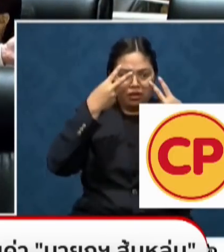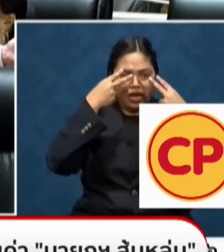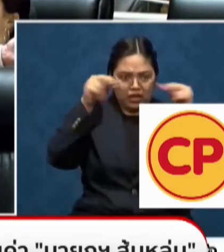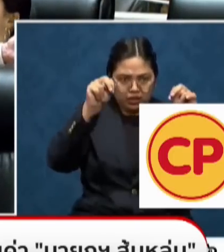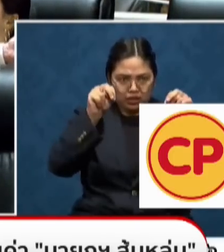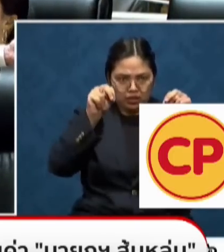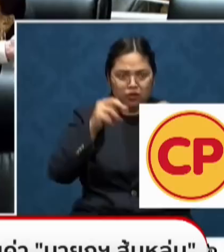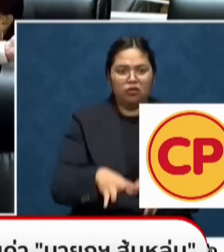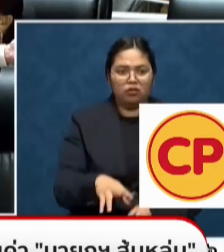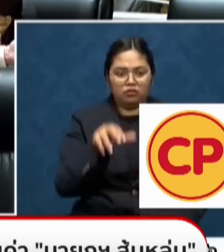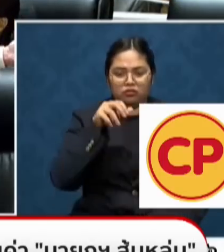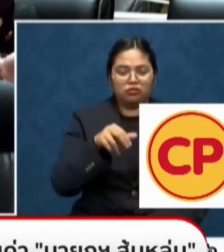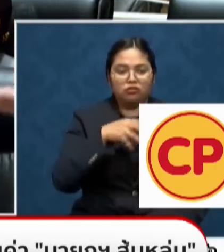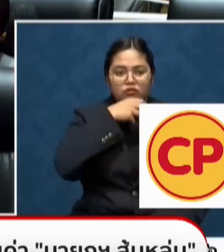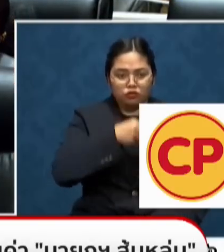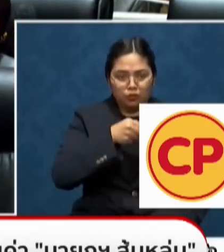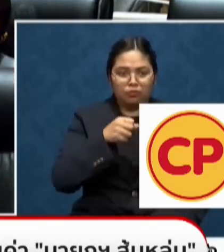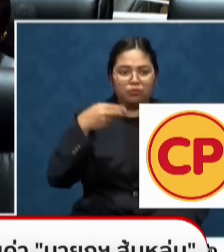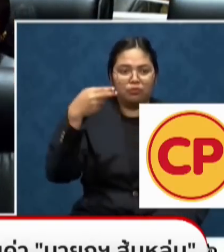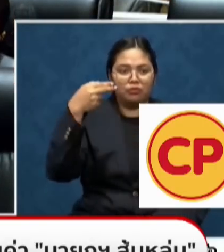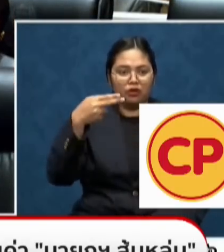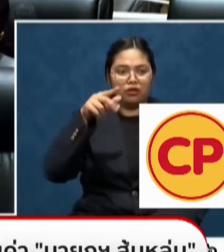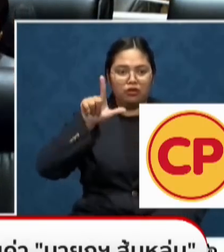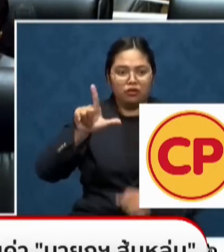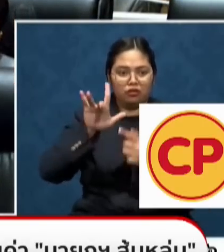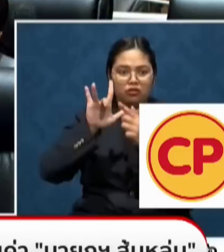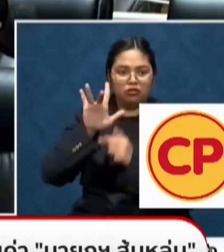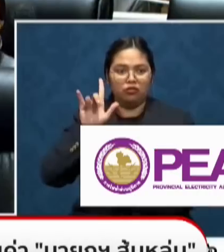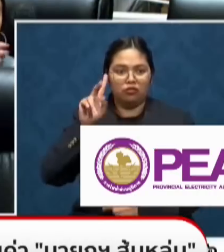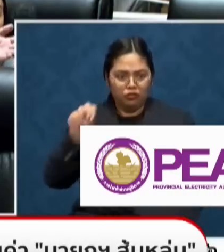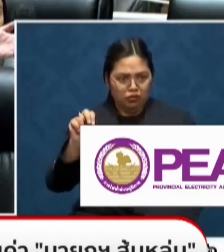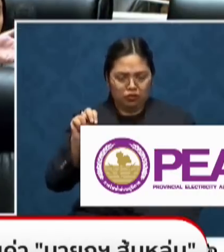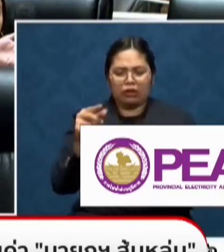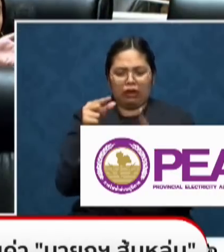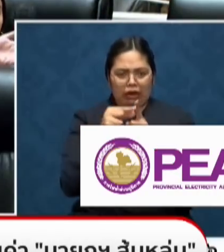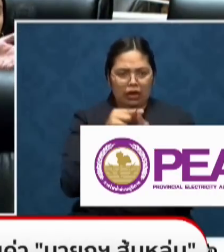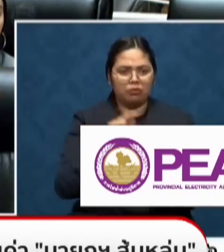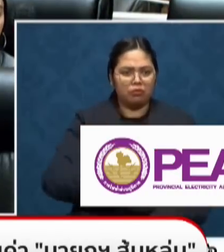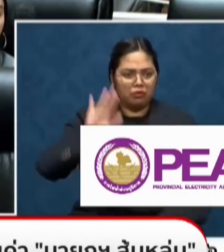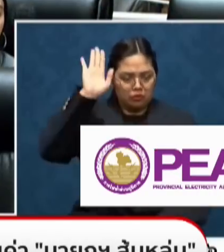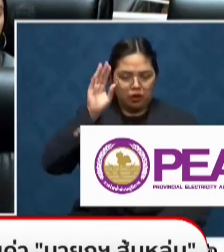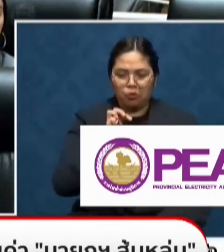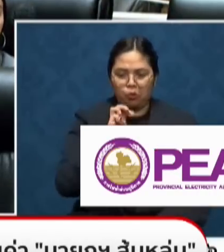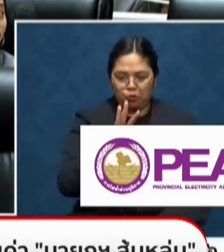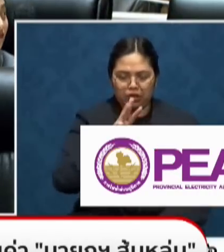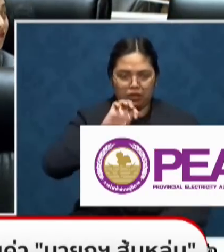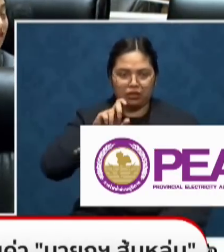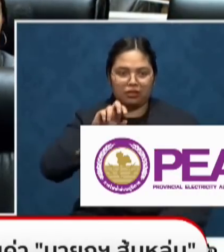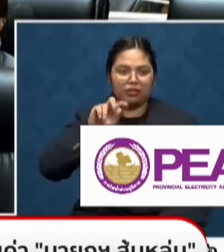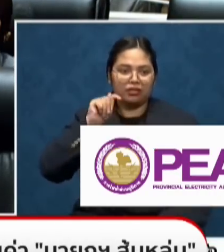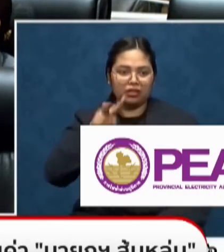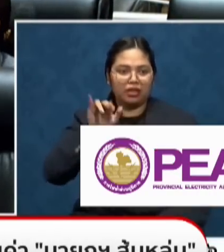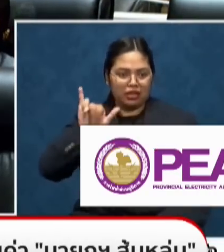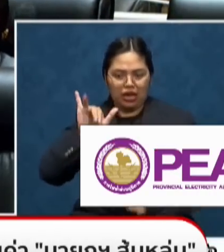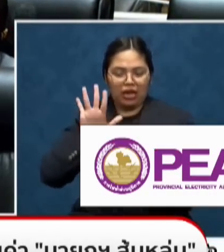จน์ลักษณะอดิสรใช่ไหมคะลุกประท้วงเพื่อตอบโต้โดยย้ำว่าการอภิปรายของสสพรรคก้าวไกลเนี่ยสะท้อนปัญหา